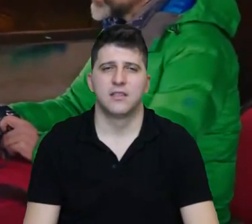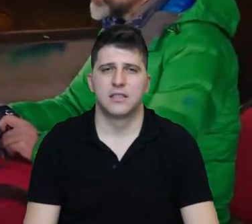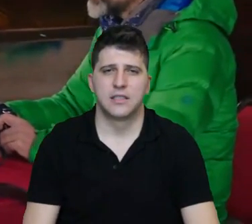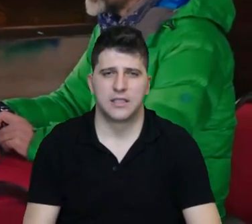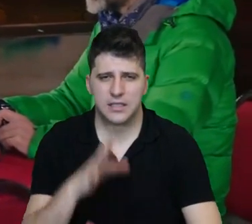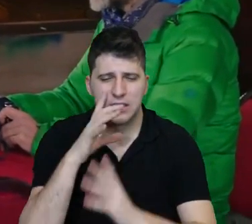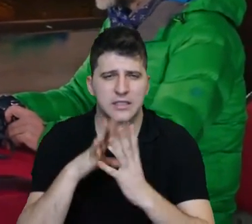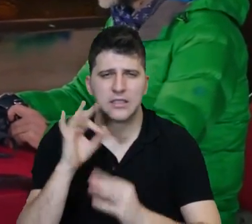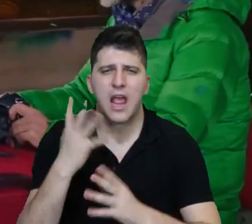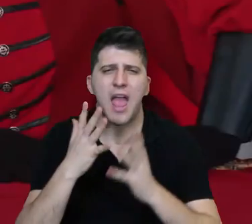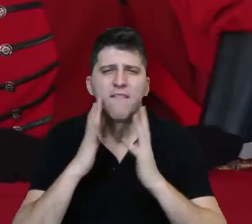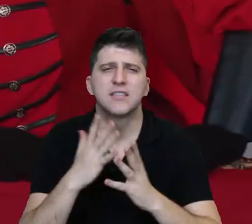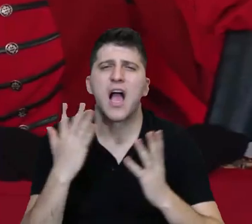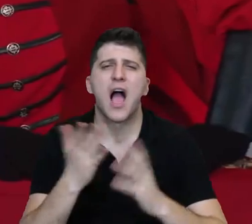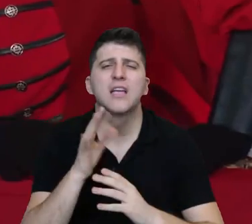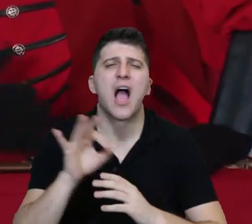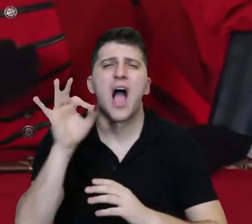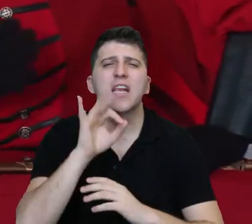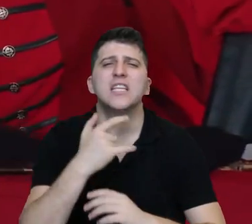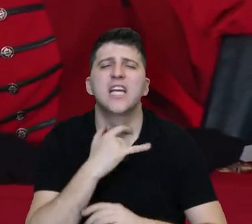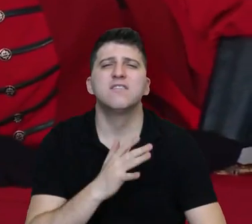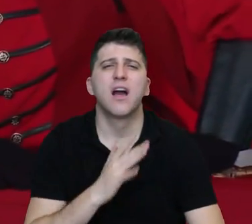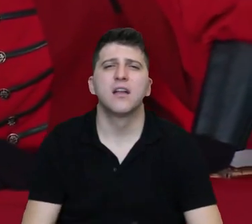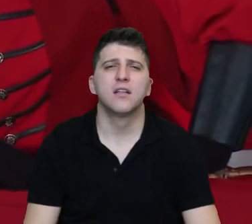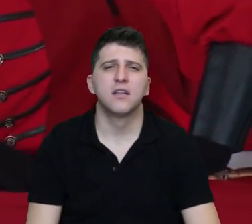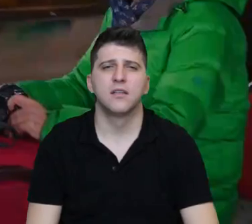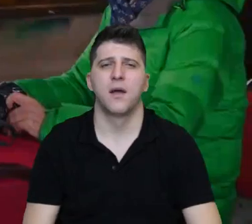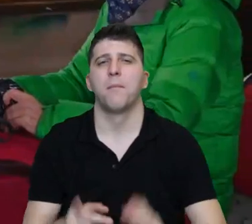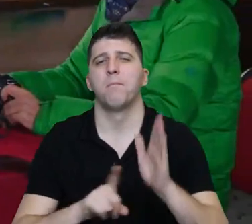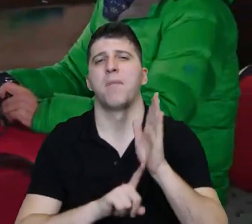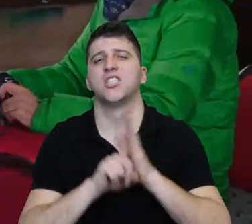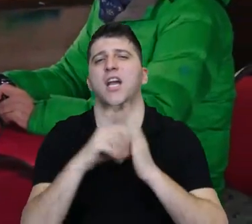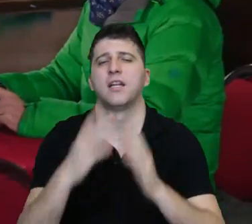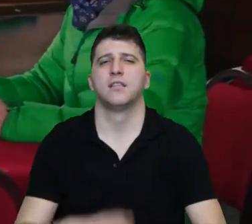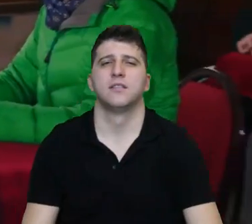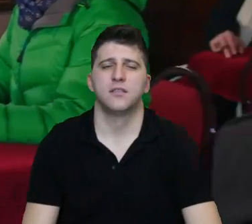İnsan en çok hangi arıya ihtiyaç duyar? Başarı.